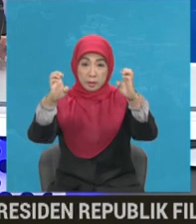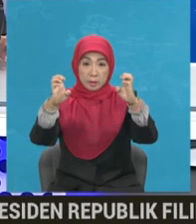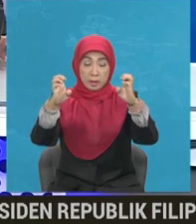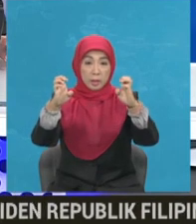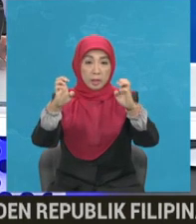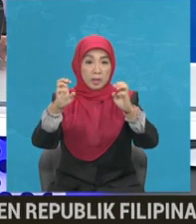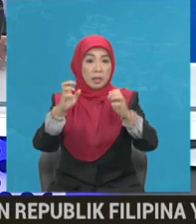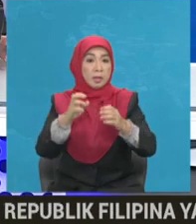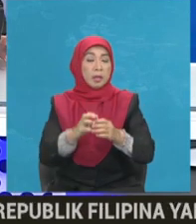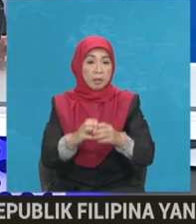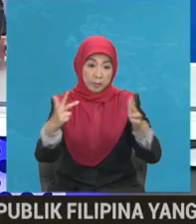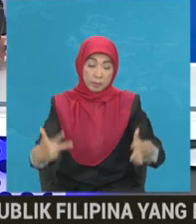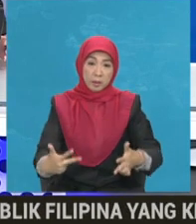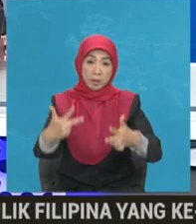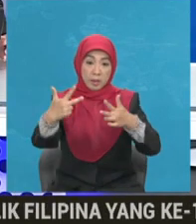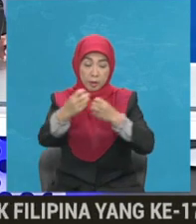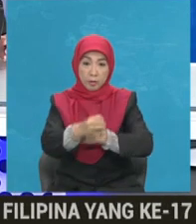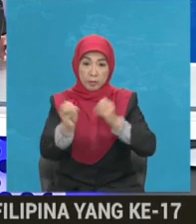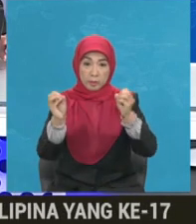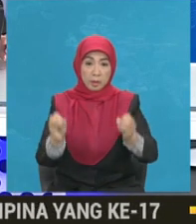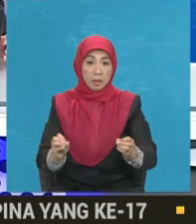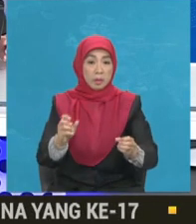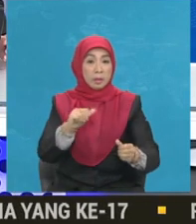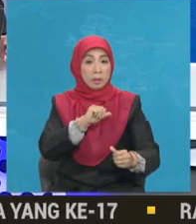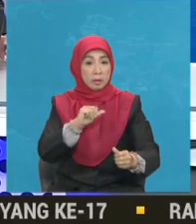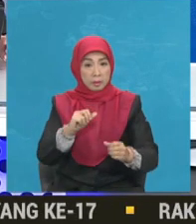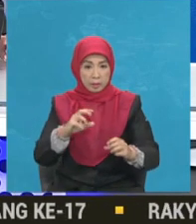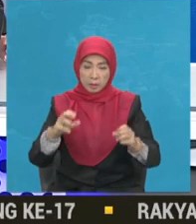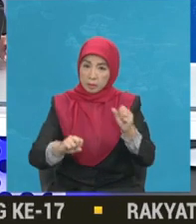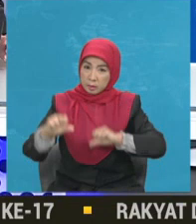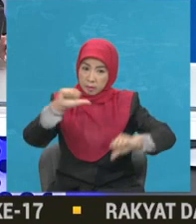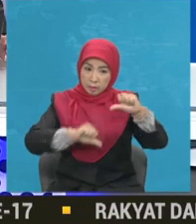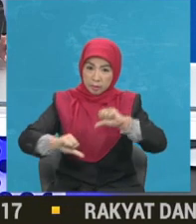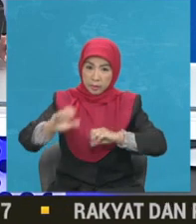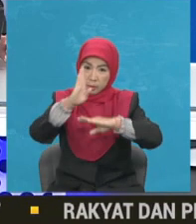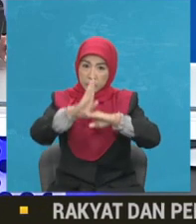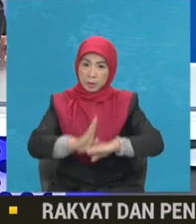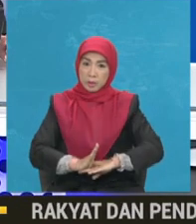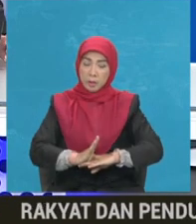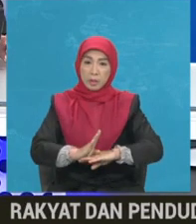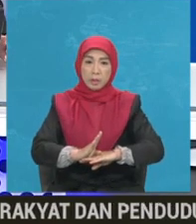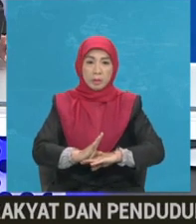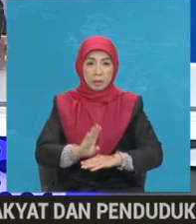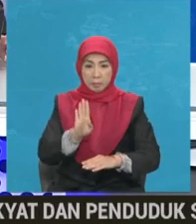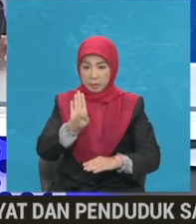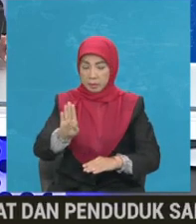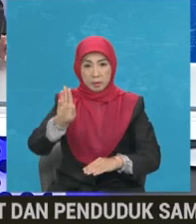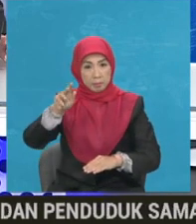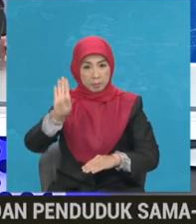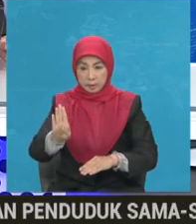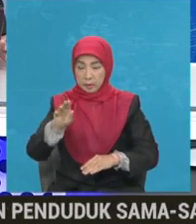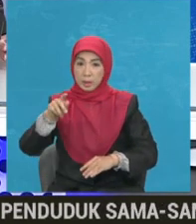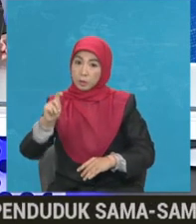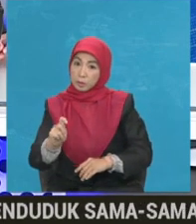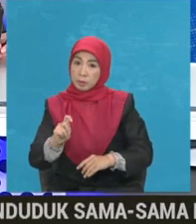diadakan dalam format Hybrid di Ibu pejabat pertumbuhan pendidikan saintifik dan kebudayaan bangsa-bangsa bersatu UNESCO di